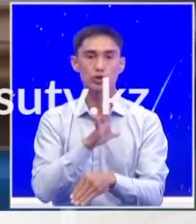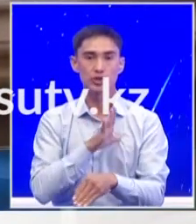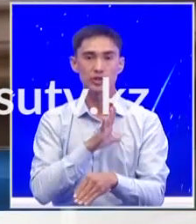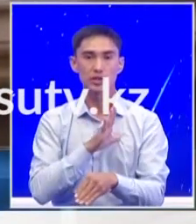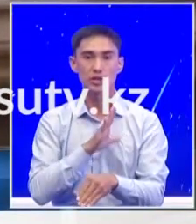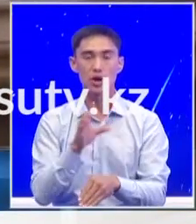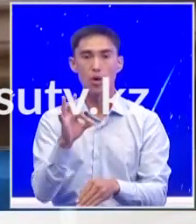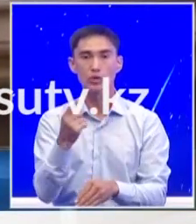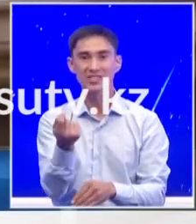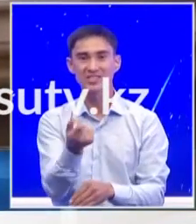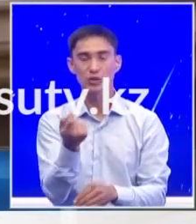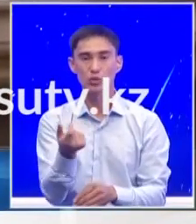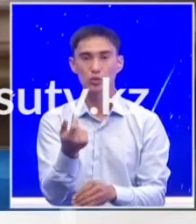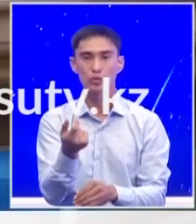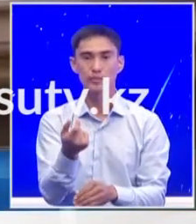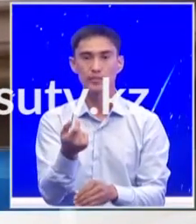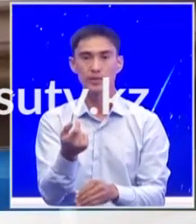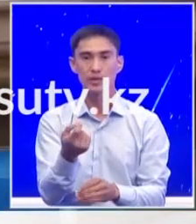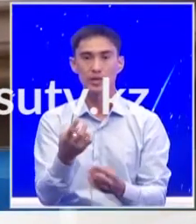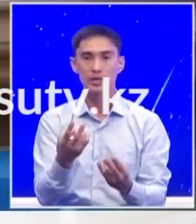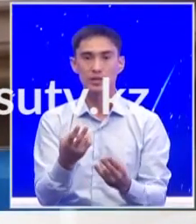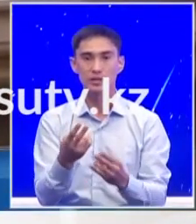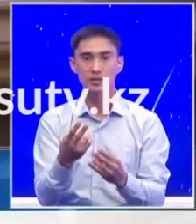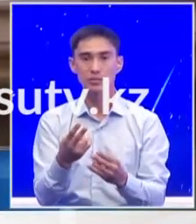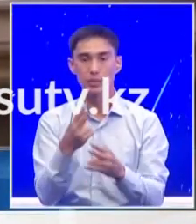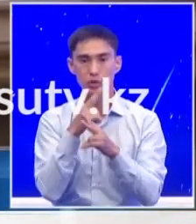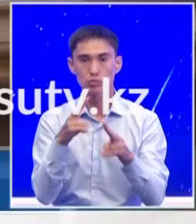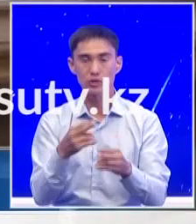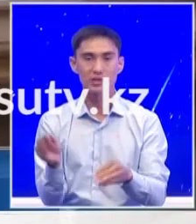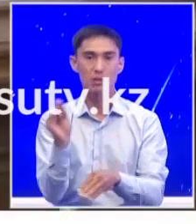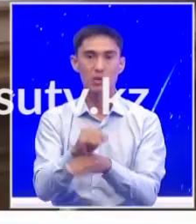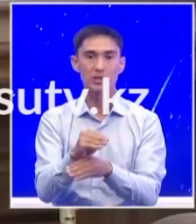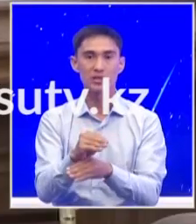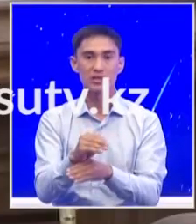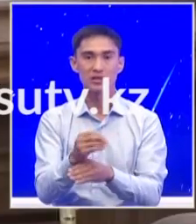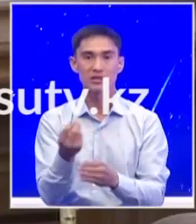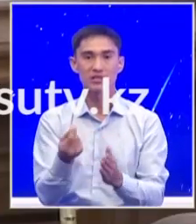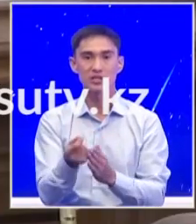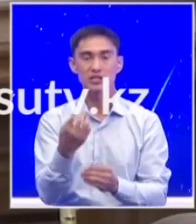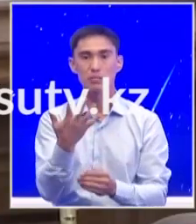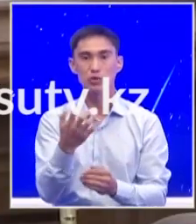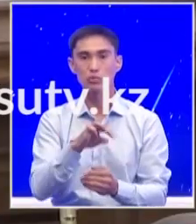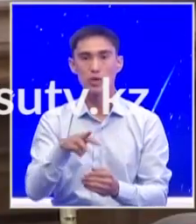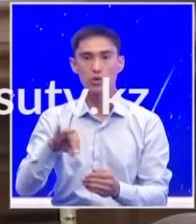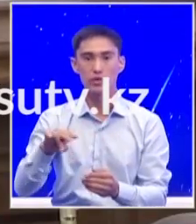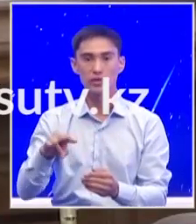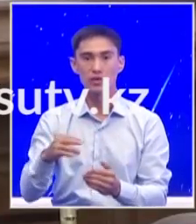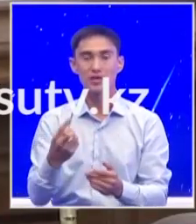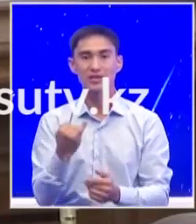по зерну. На это мы предусматриваем еще дополнительно 400-500 миллионов.